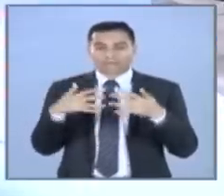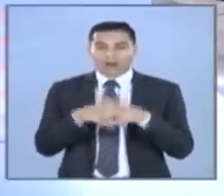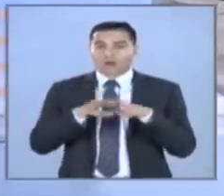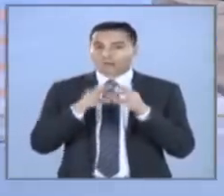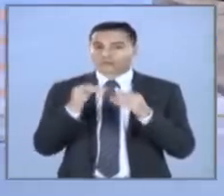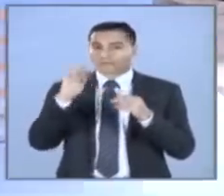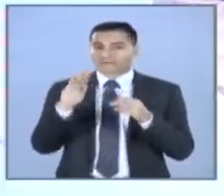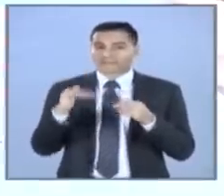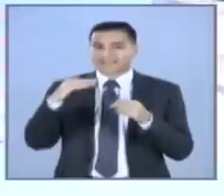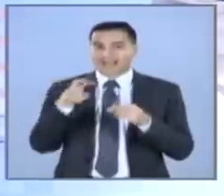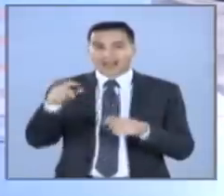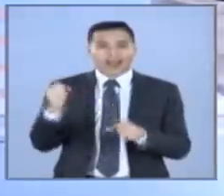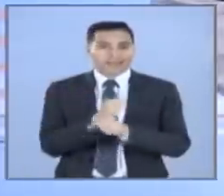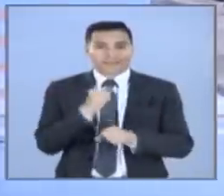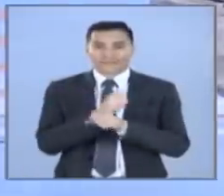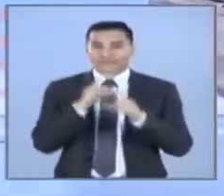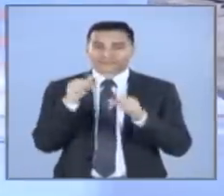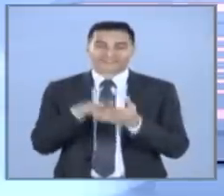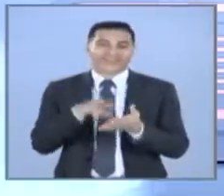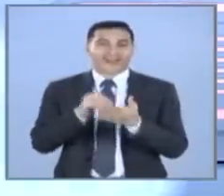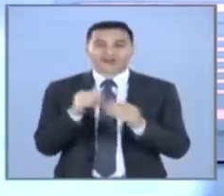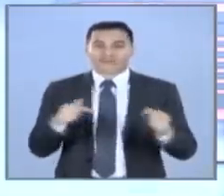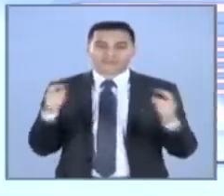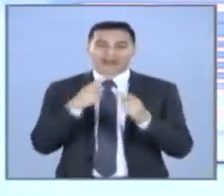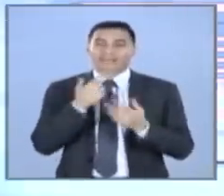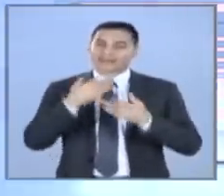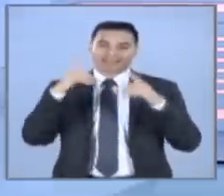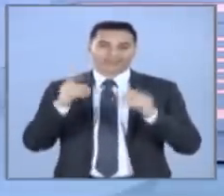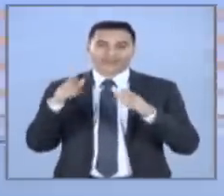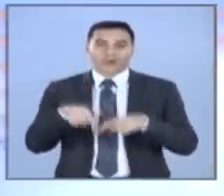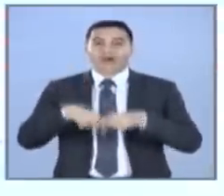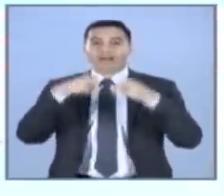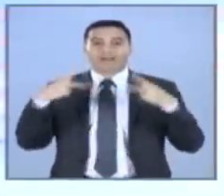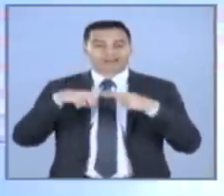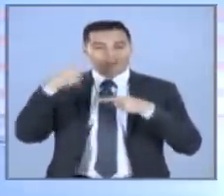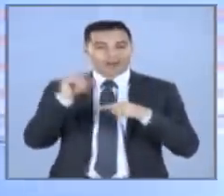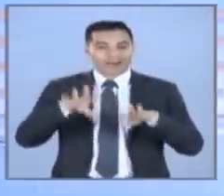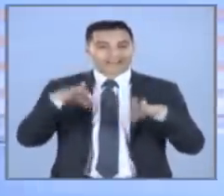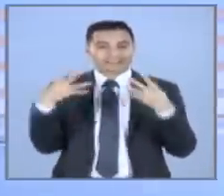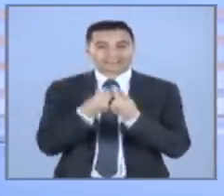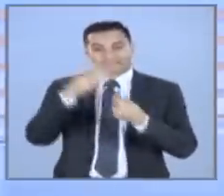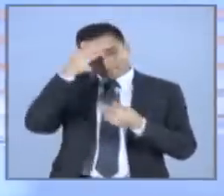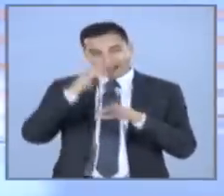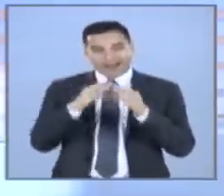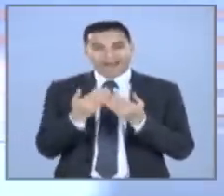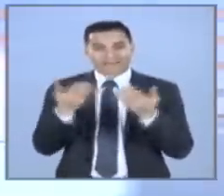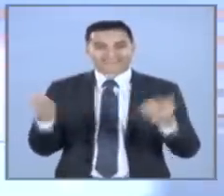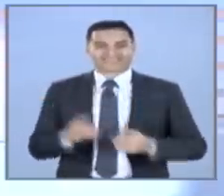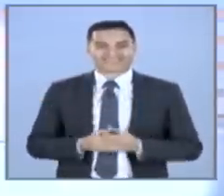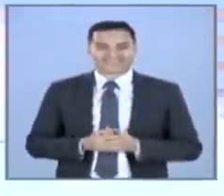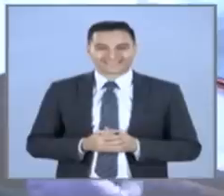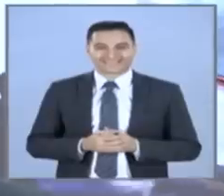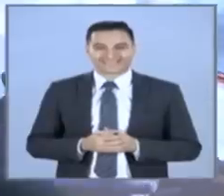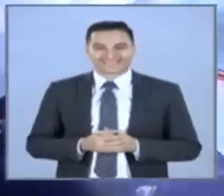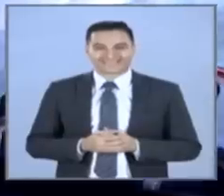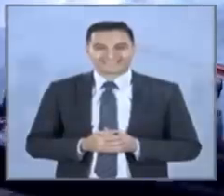لعيلة مسيحة أداء ممتاز في أول مباراة لي. أتمنى لكم كل التوفيق وإلى اللقاء وحلقة جديدة مع